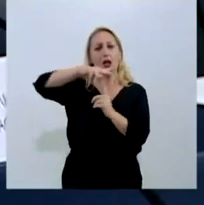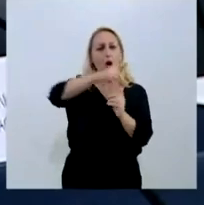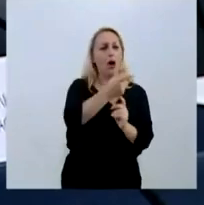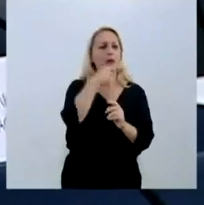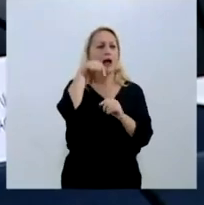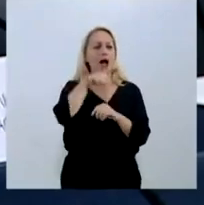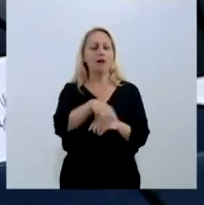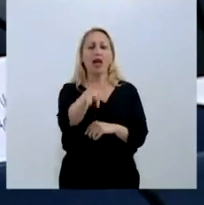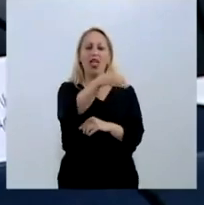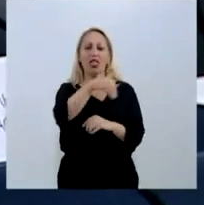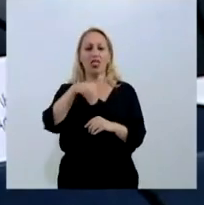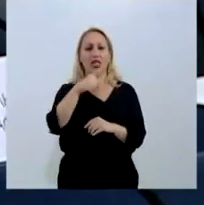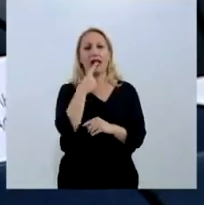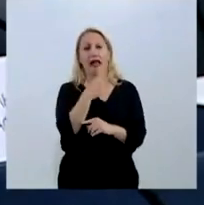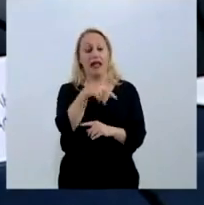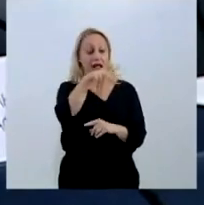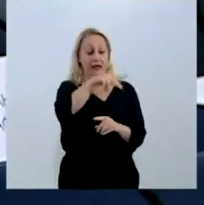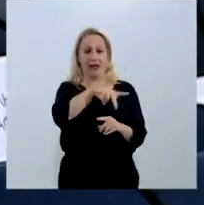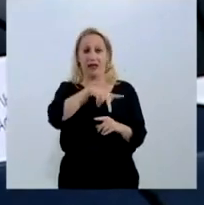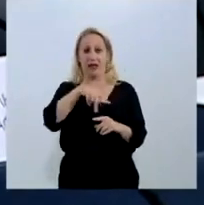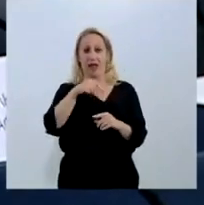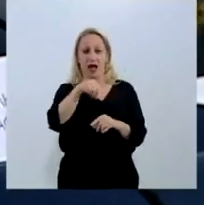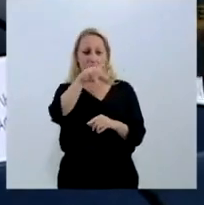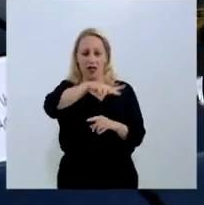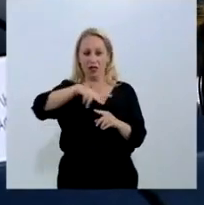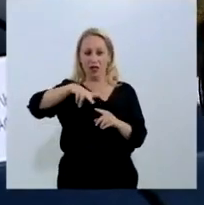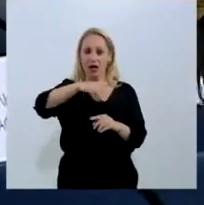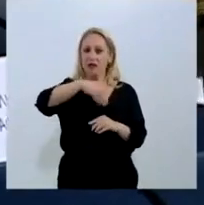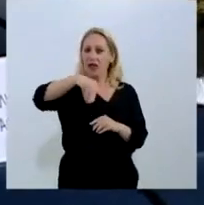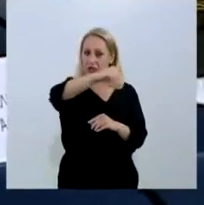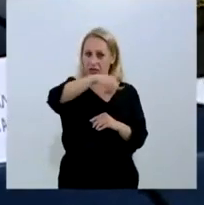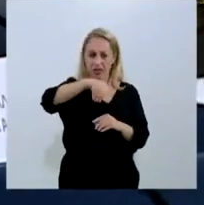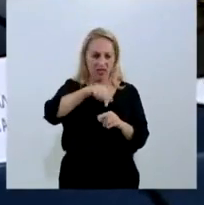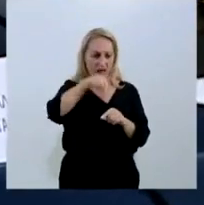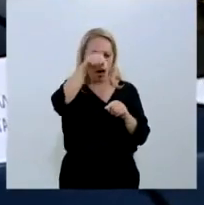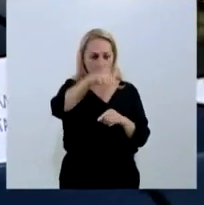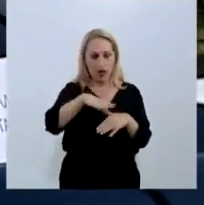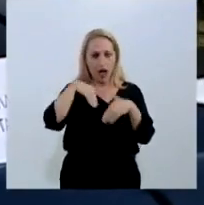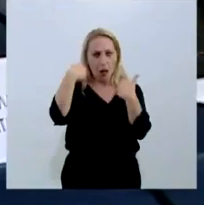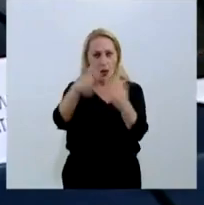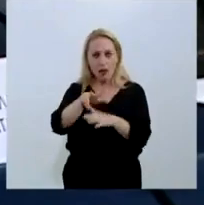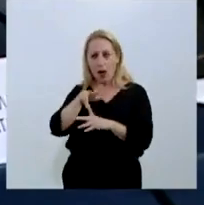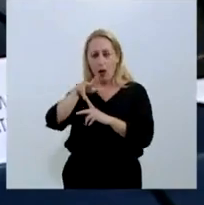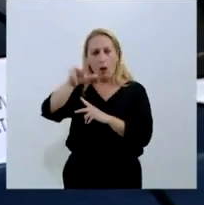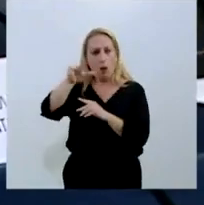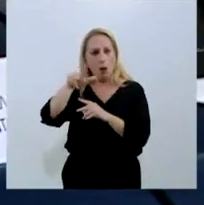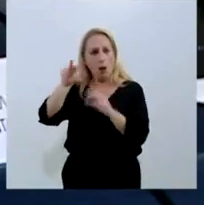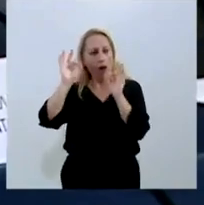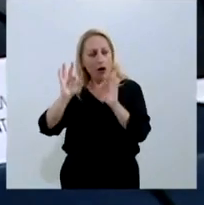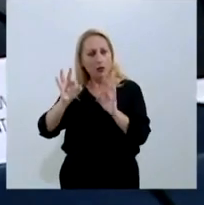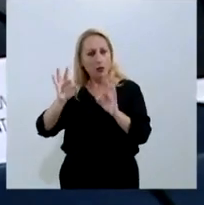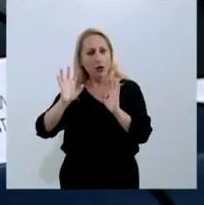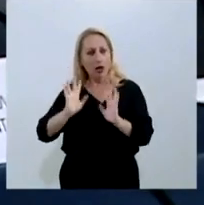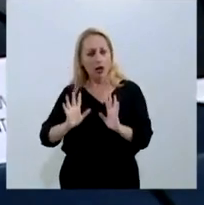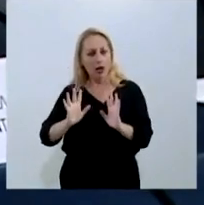παροπλισμένα, έτσι τουλάχιστον είχε ανακοινωθεί, τα είδαμε μετά να πετούν? Και να πάμε λίγο και στην επόμενη